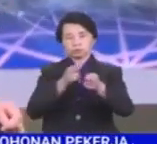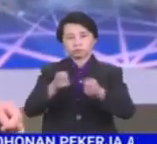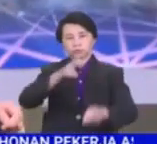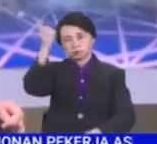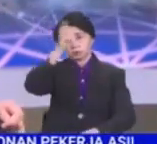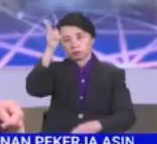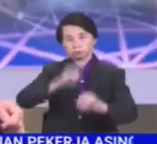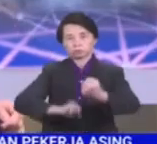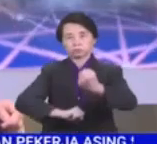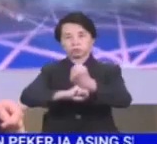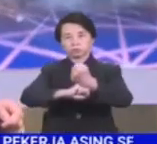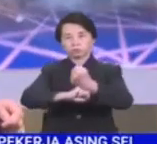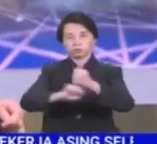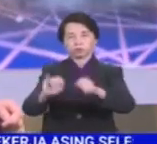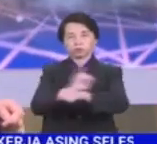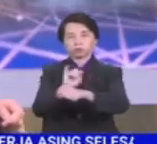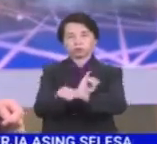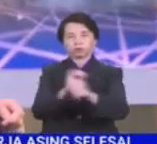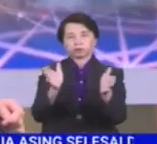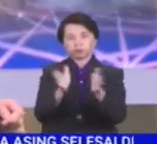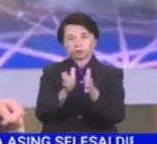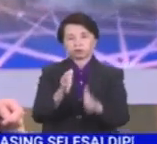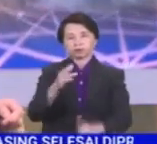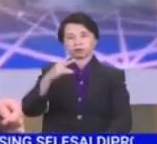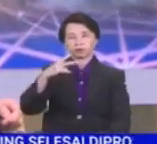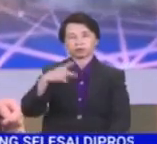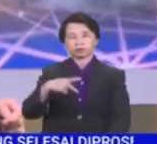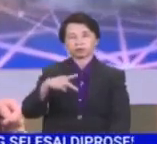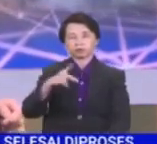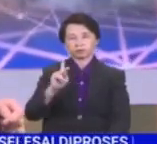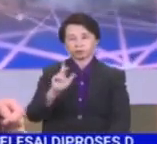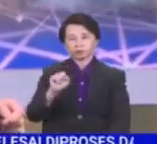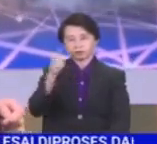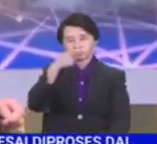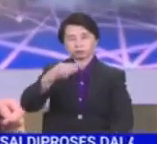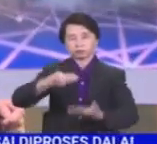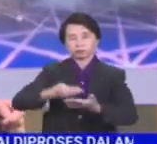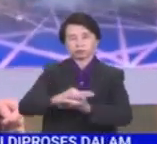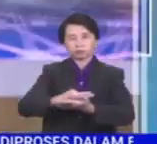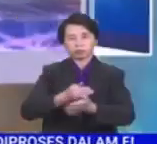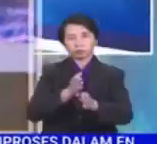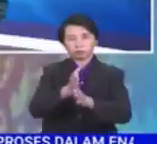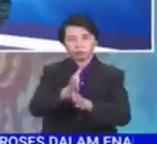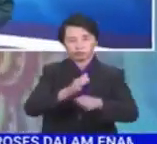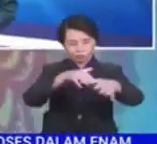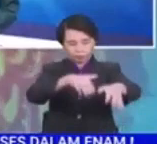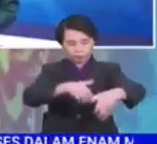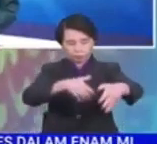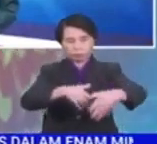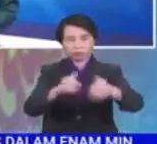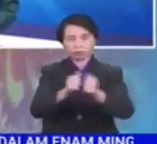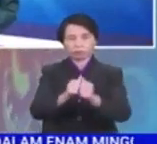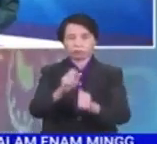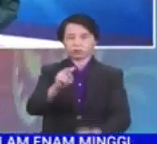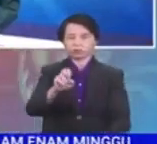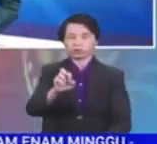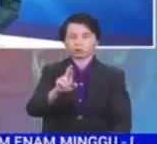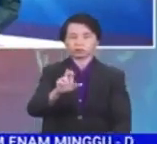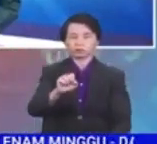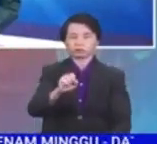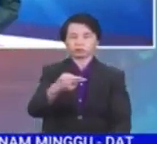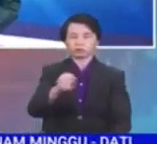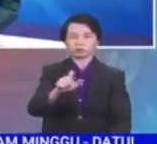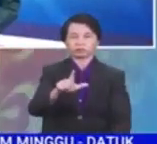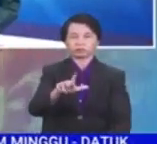kerajaannya menyokong penjadi industri kecil dan sederhana untuk memodernkan sektor pertanian perinciannya bersamaan ora silat